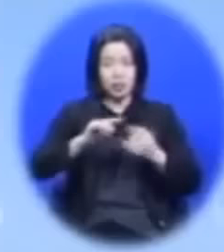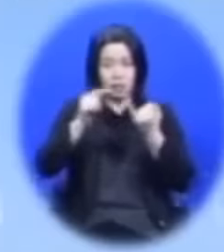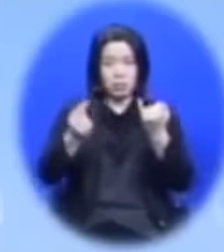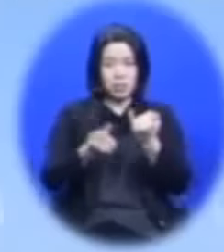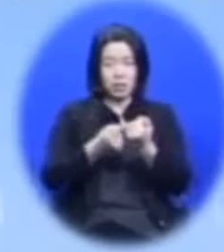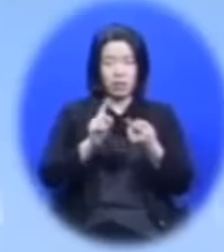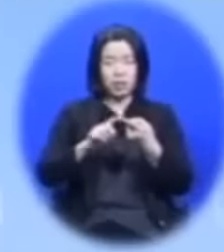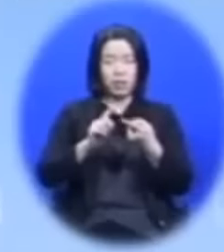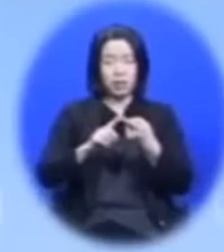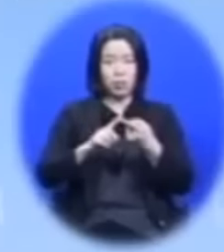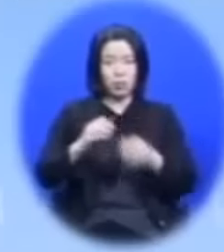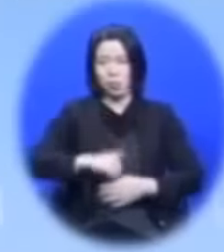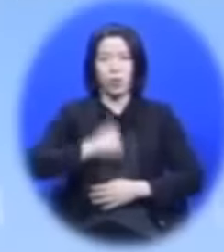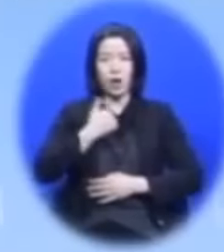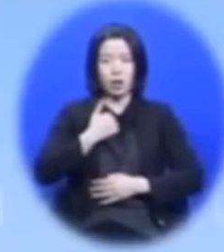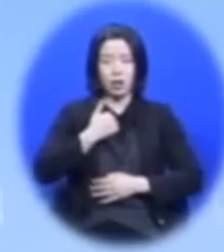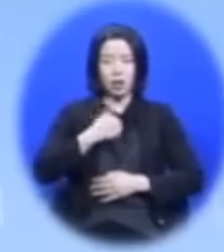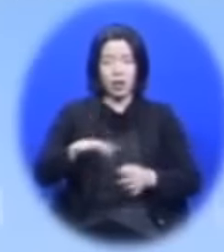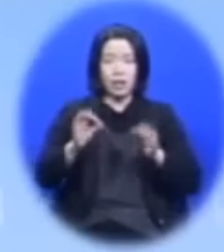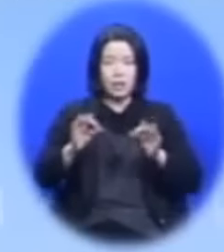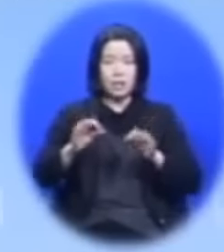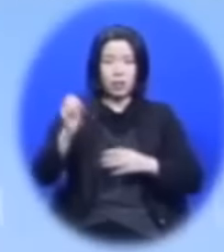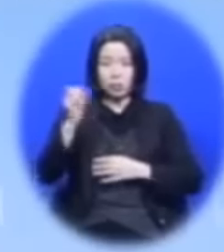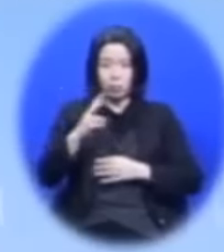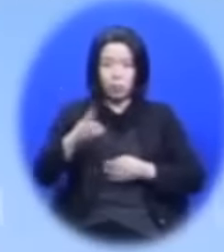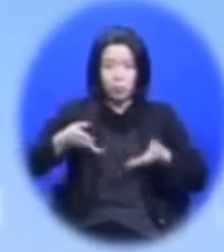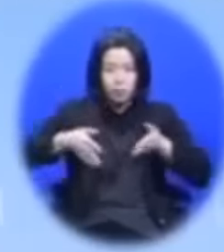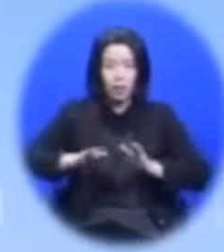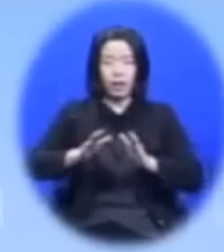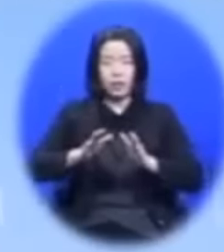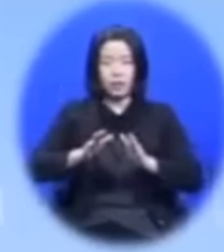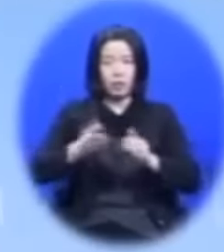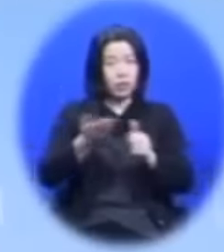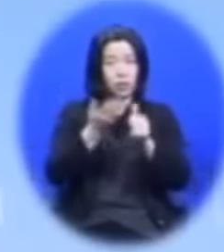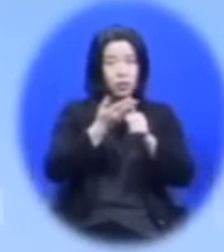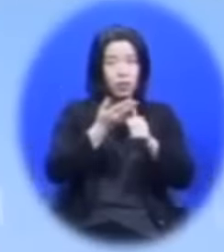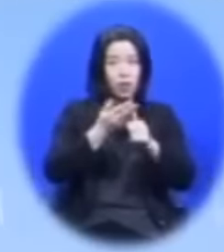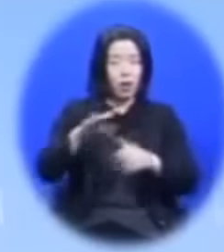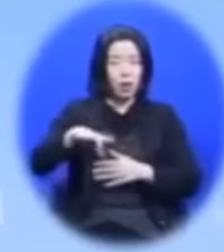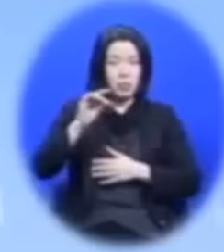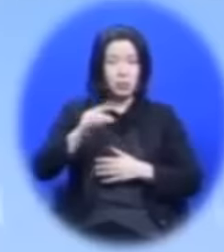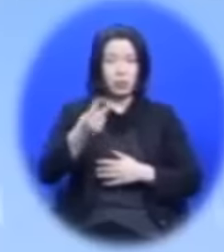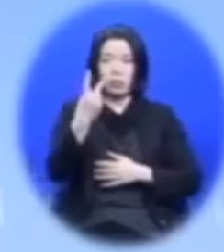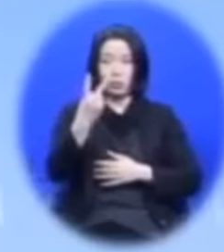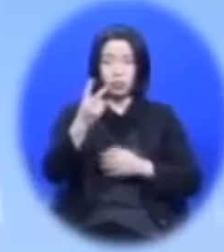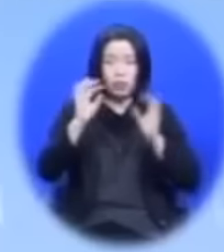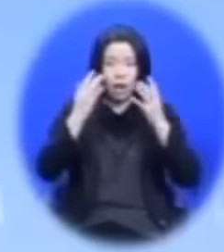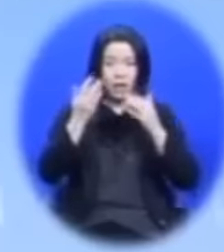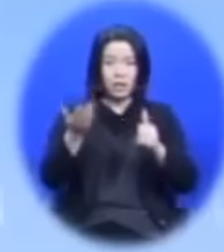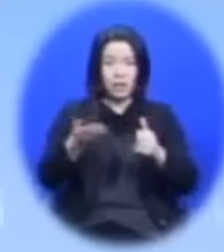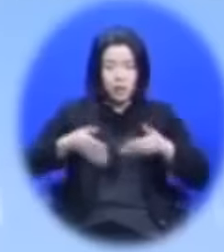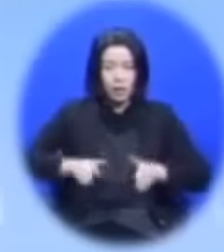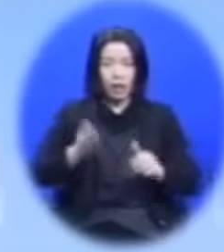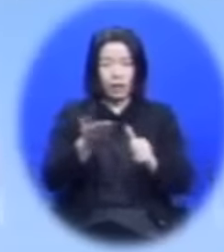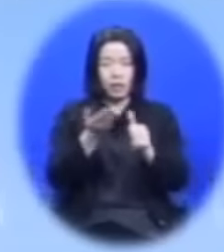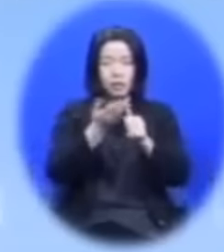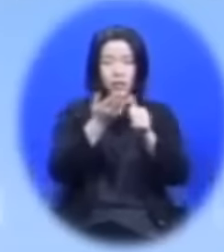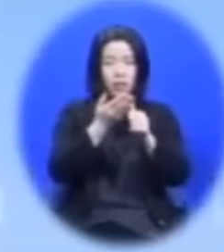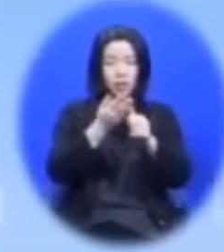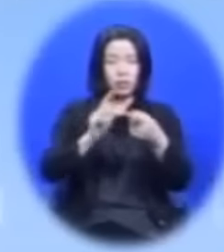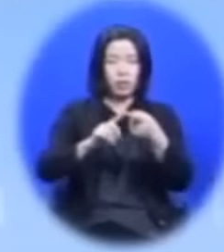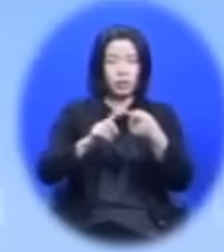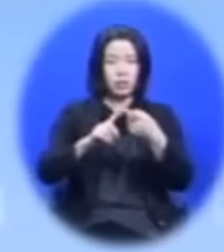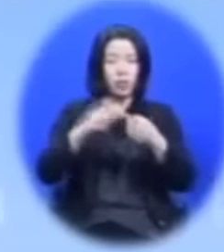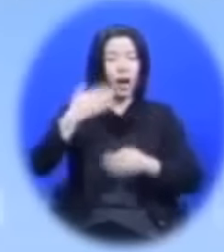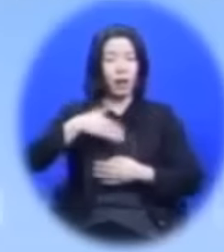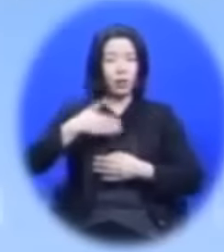이제 또 아이를 낳아서 기른단 말이야. 먼저 두 아이를 길렀었기 때문에 아이를 낳아 기른다는 일이 얼마나 많은